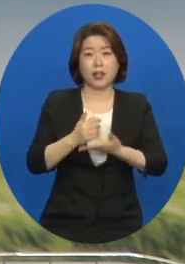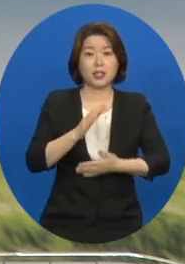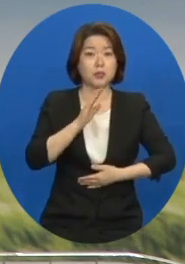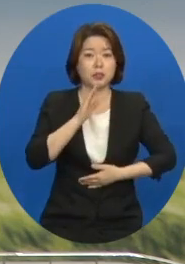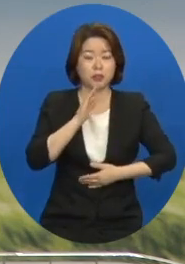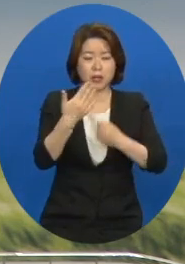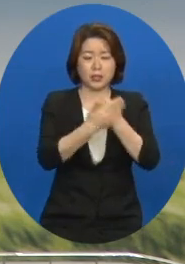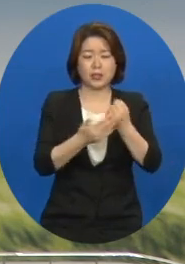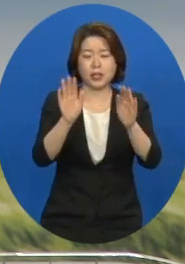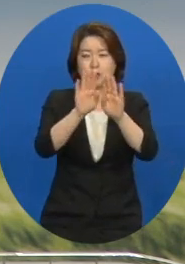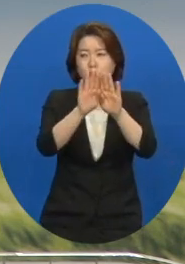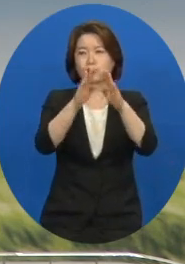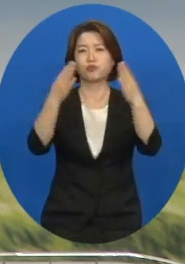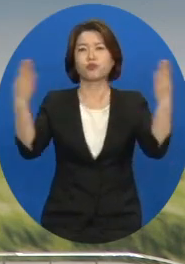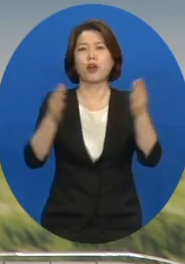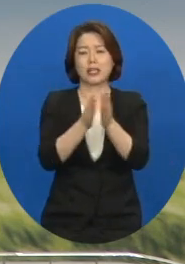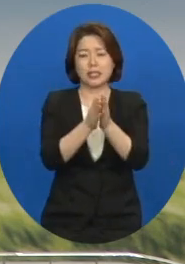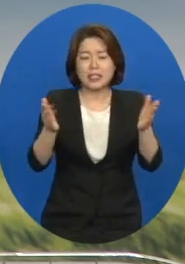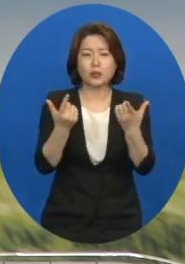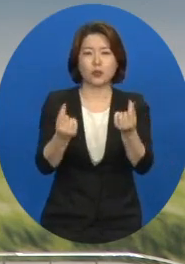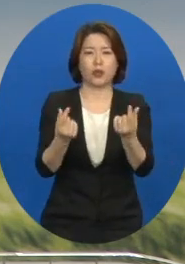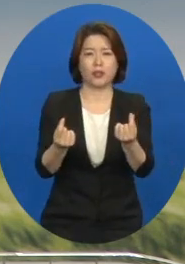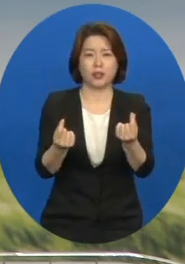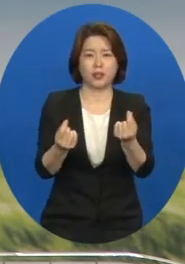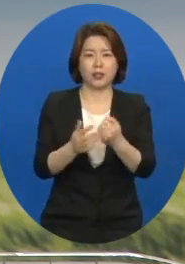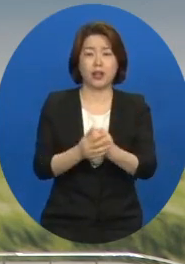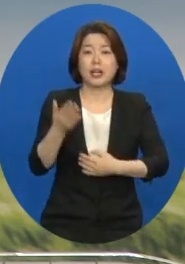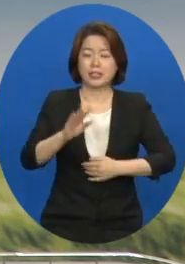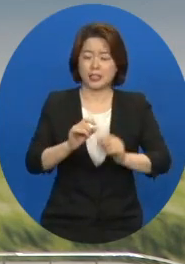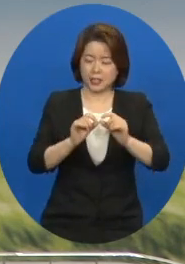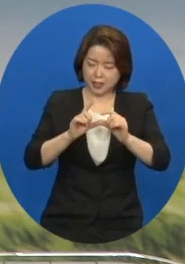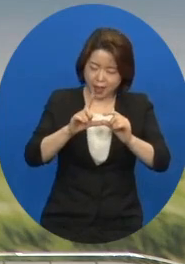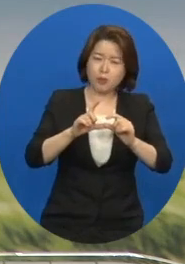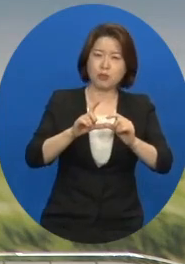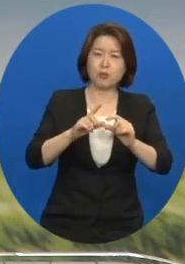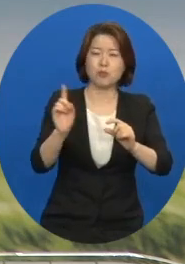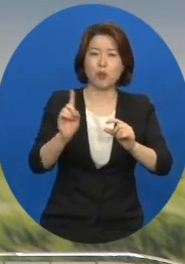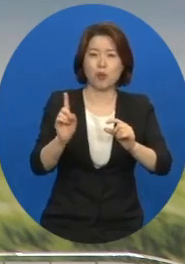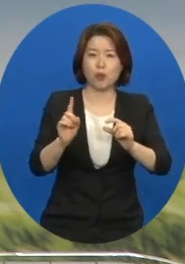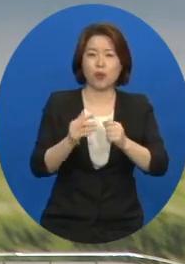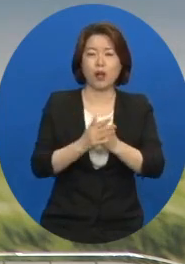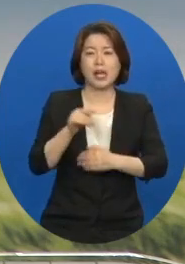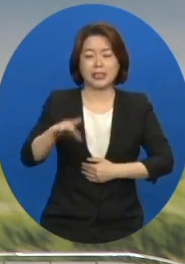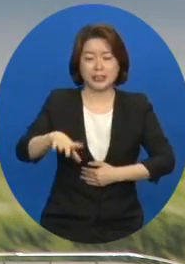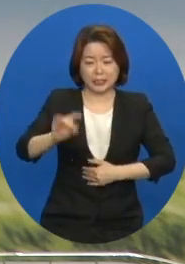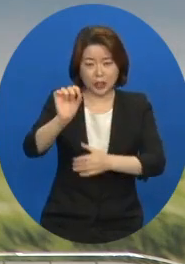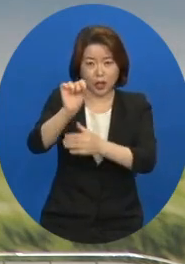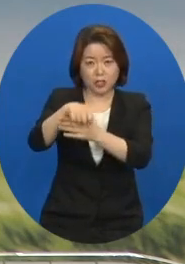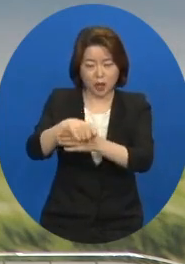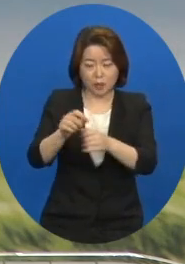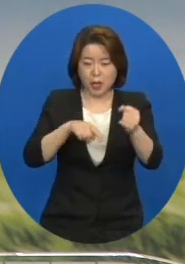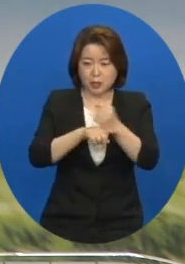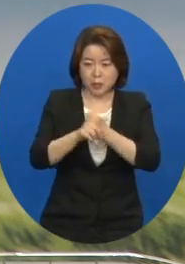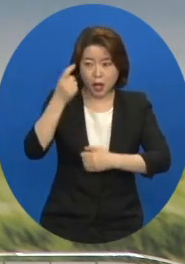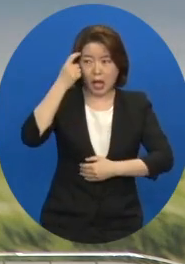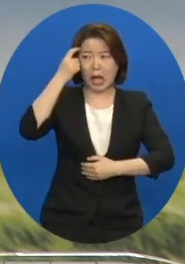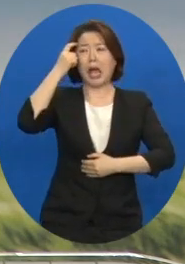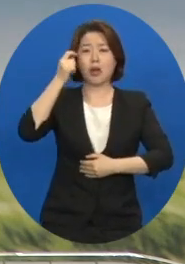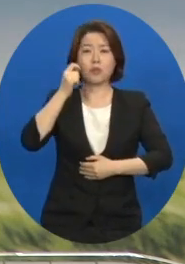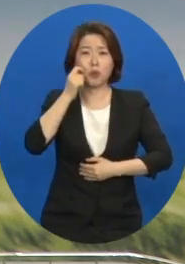은혜의 문을 여신 시작입니다. 그러나 대부분은 그 첫 열매의 의미를 깨닫지